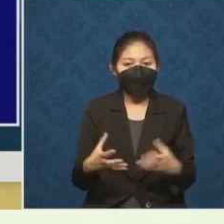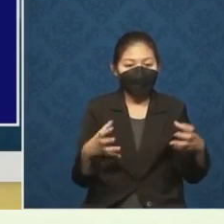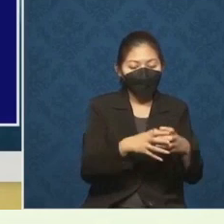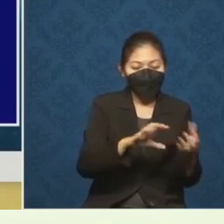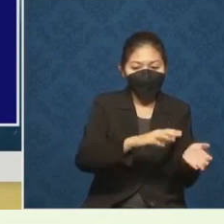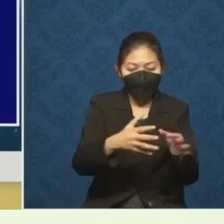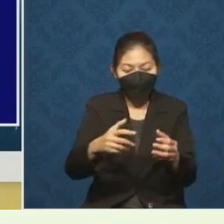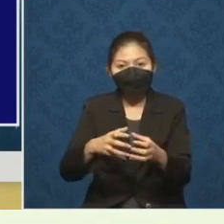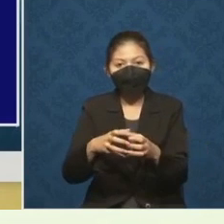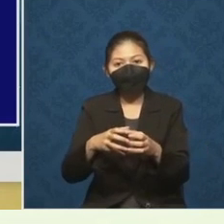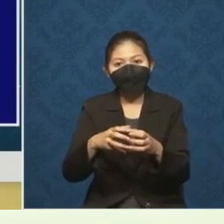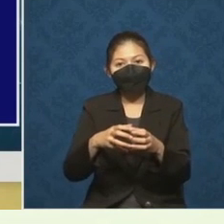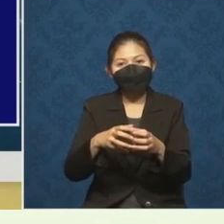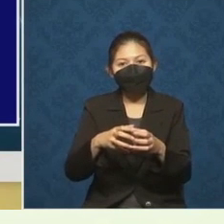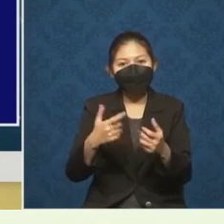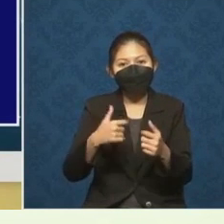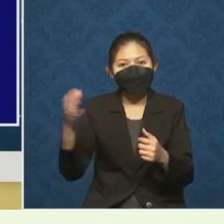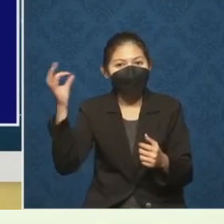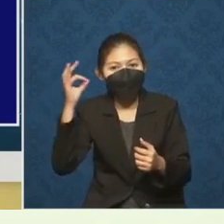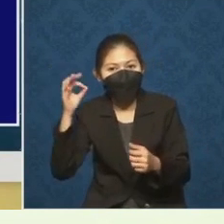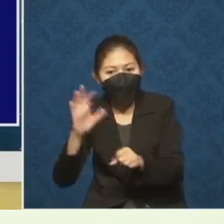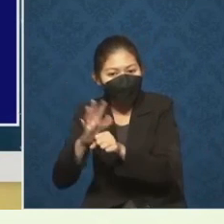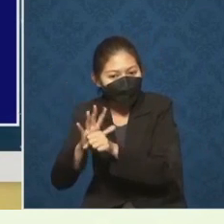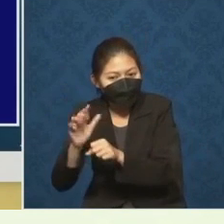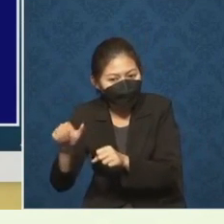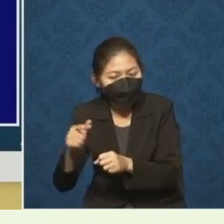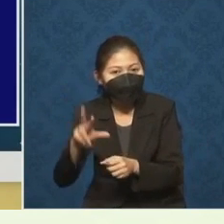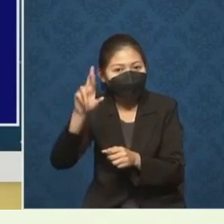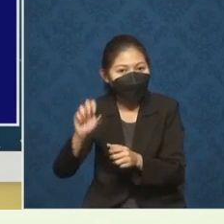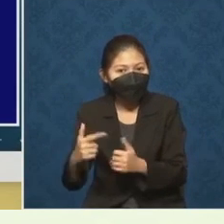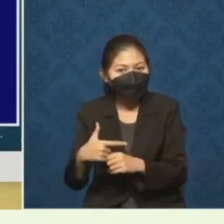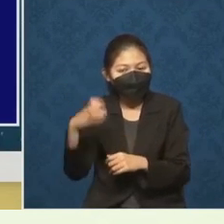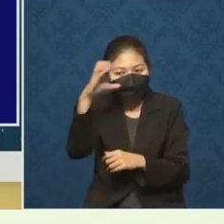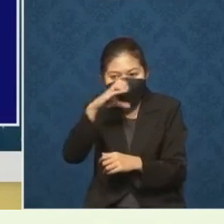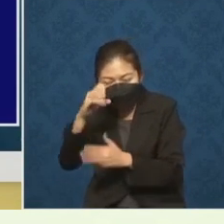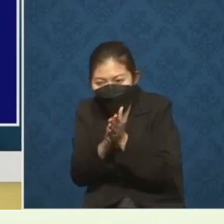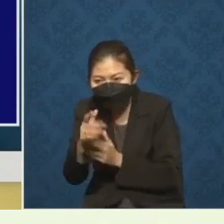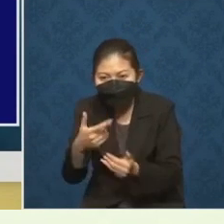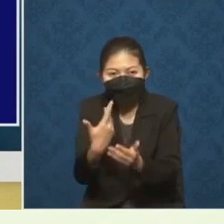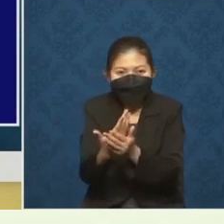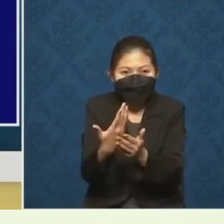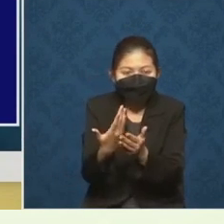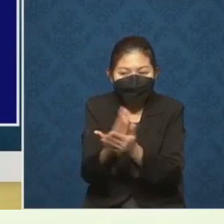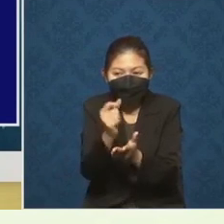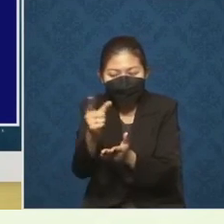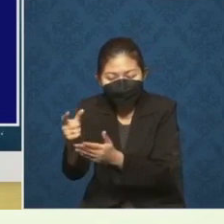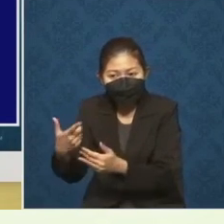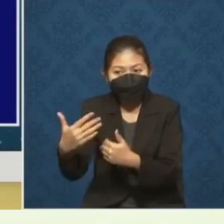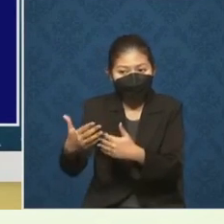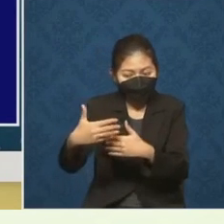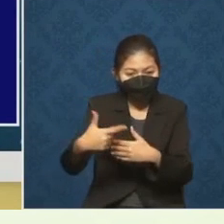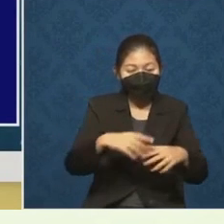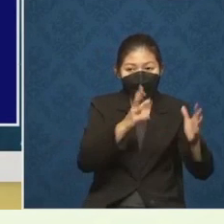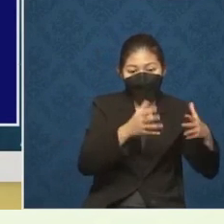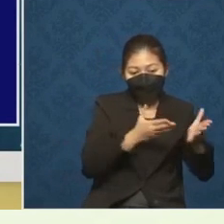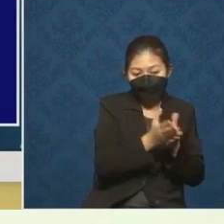นี้จนกระทั่งเสียงจะไม่พอในสภานะครับต้องหาซื้อเสียงฝ่ายค้านไปเป็นพวกนะยังมีคนมาทาบท